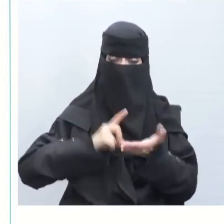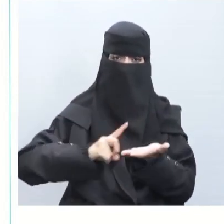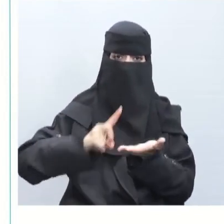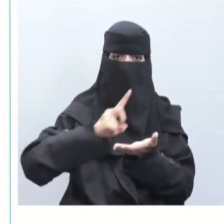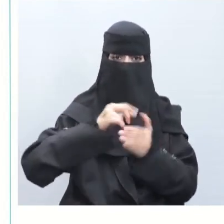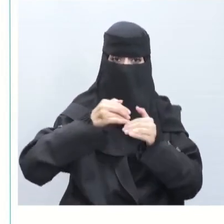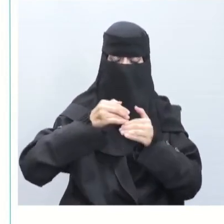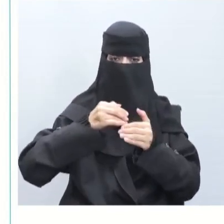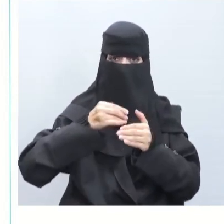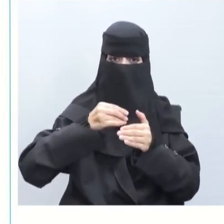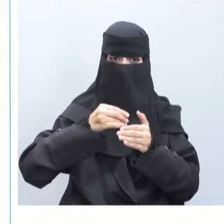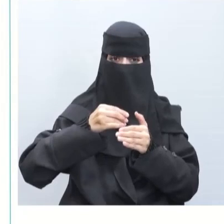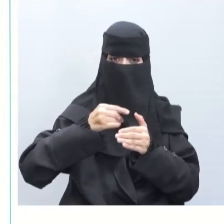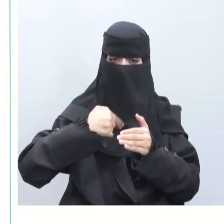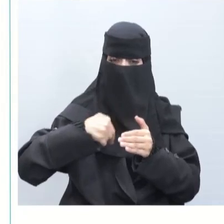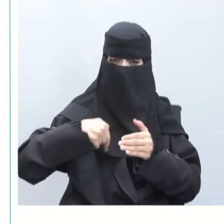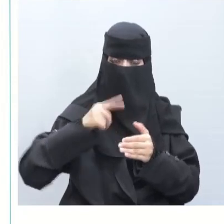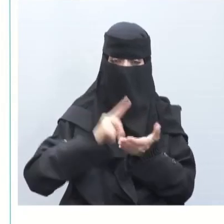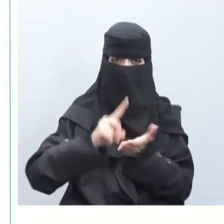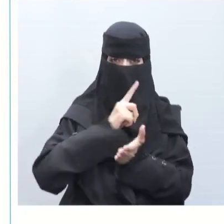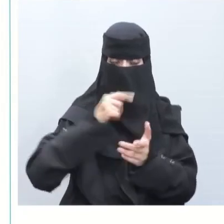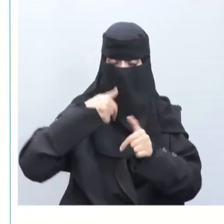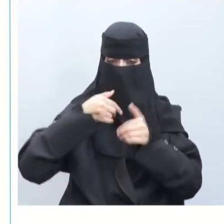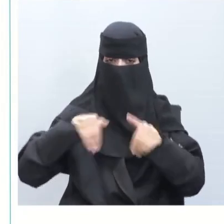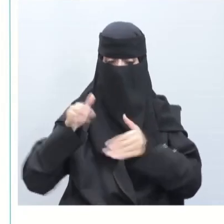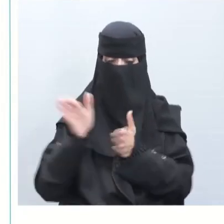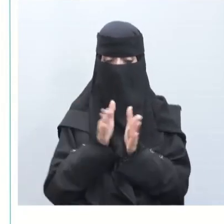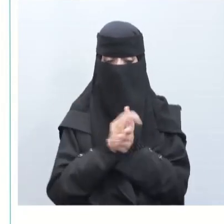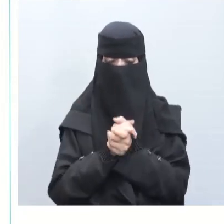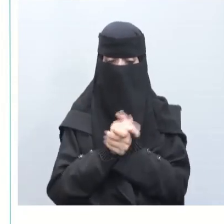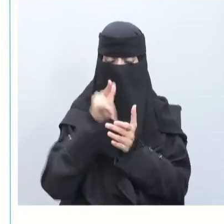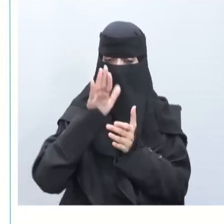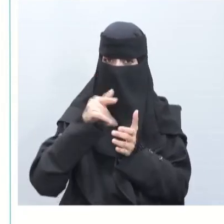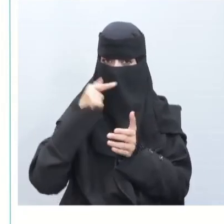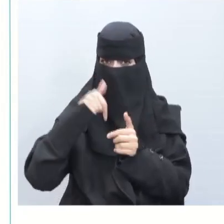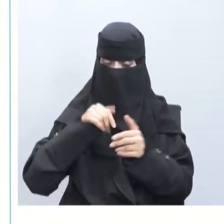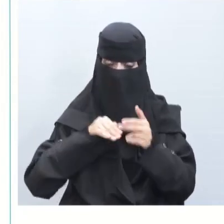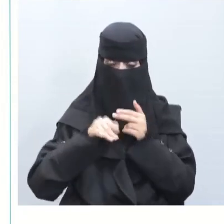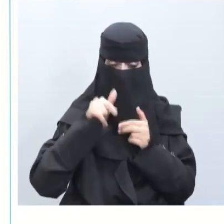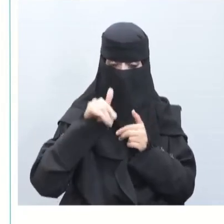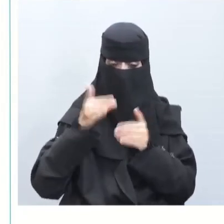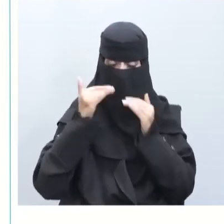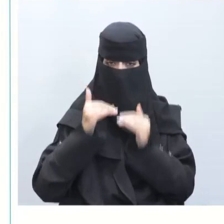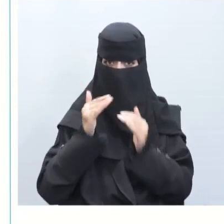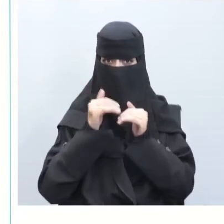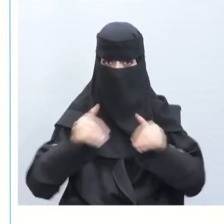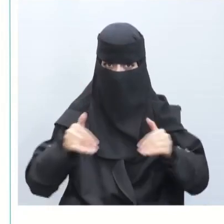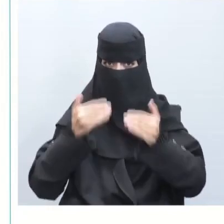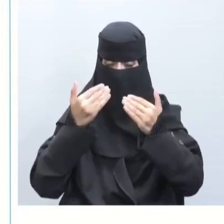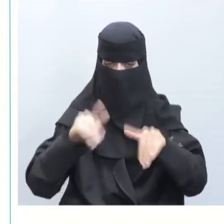سلبيه وان يكون هناك منافع على الصعيد الاجتماعي والاقتصادي ذكرنا من خلال الحد من